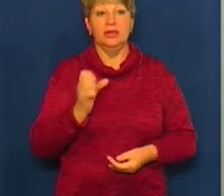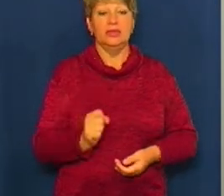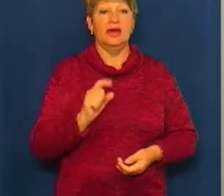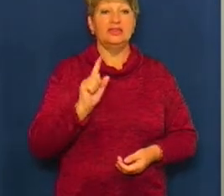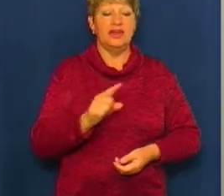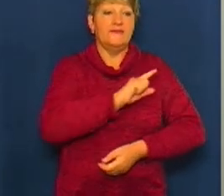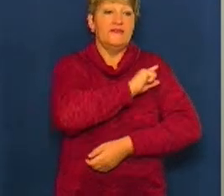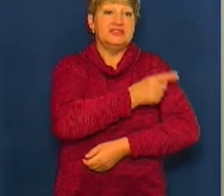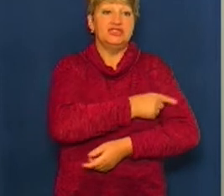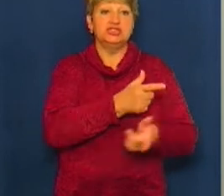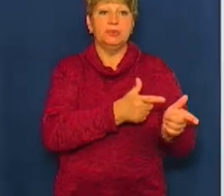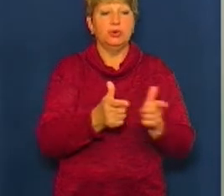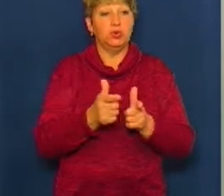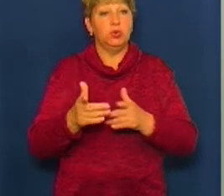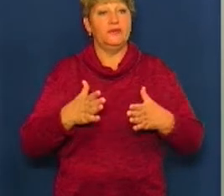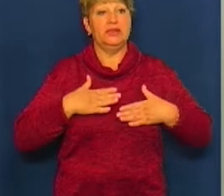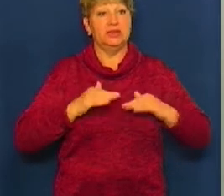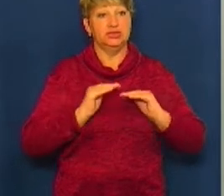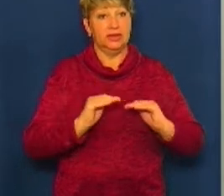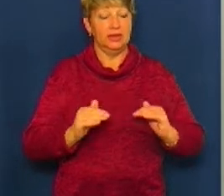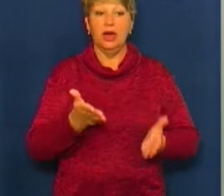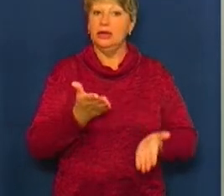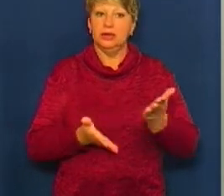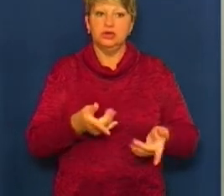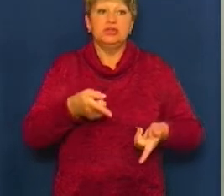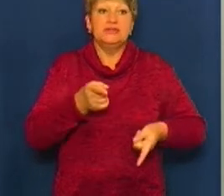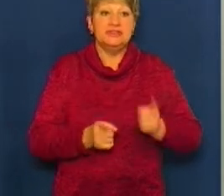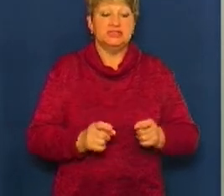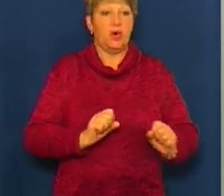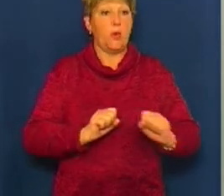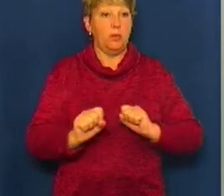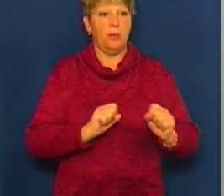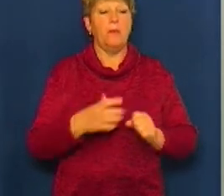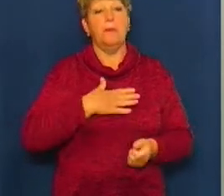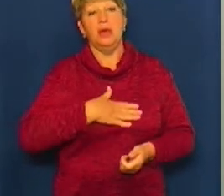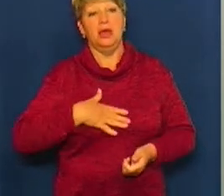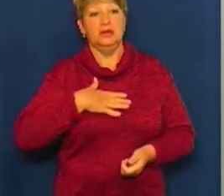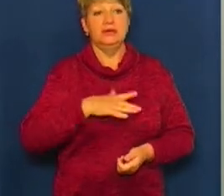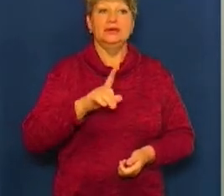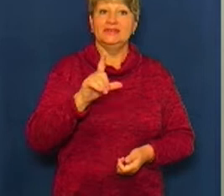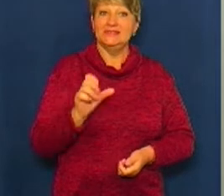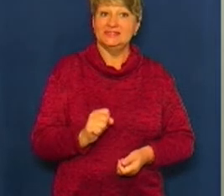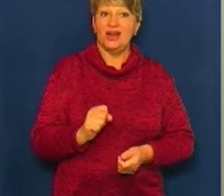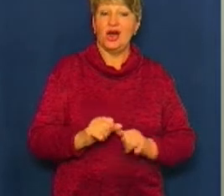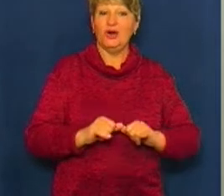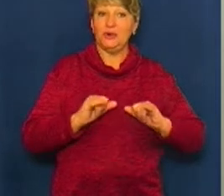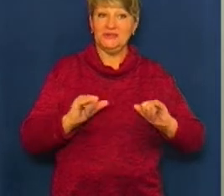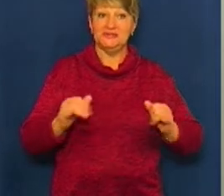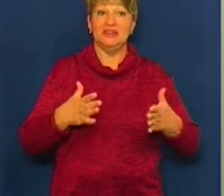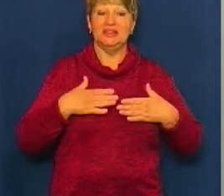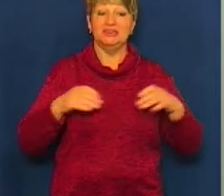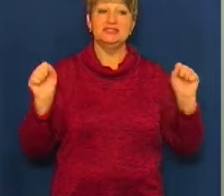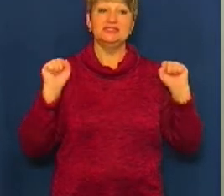фізичні підготовки наших дітей. І якщо дійсно чиновники переживають за розвиток нашої